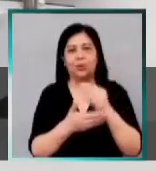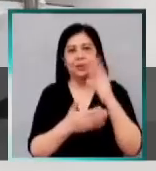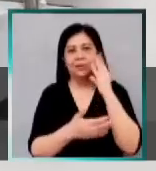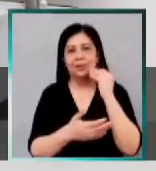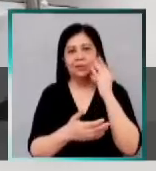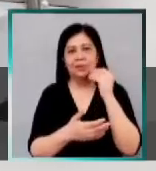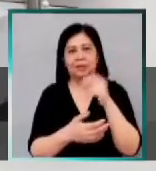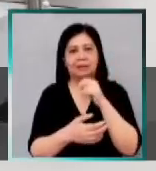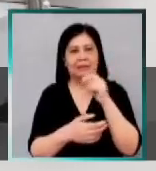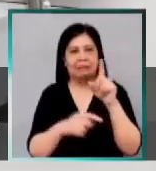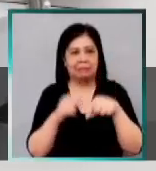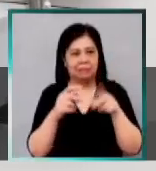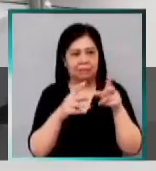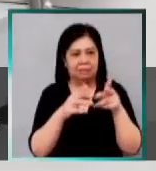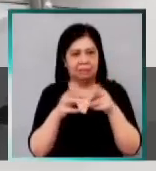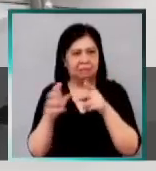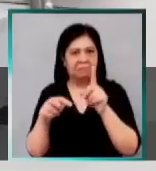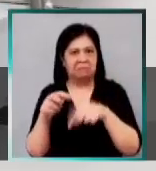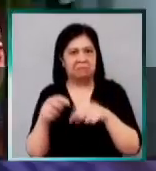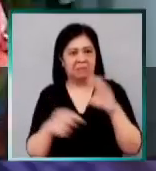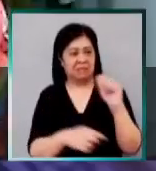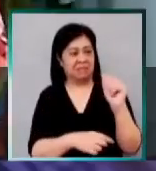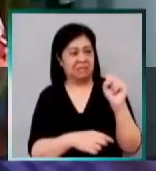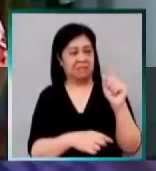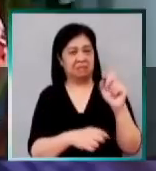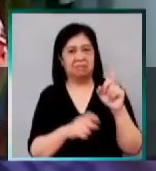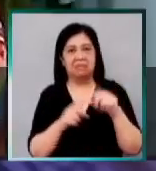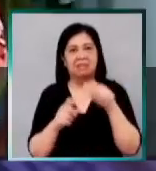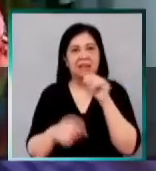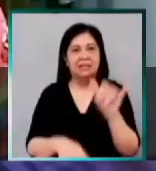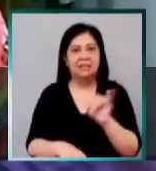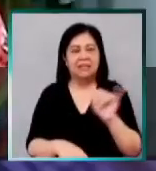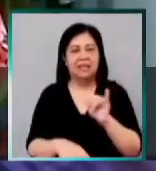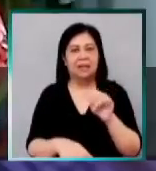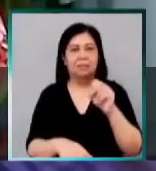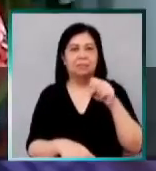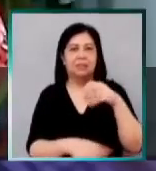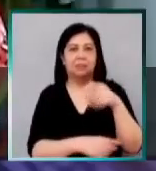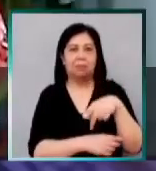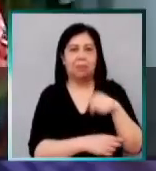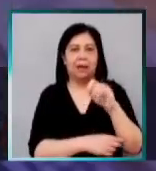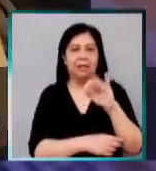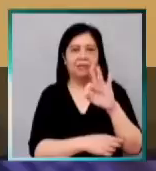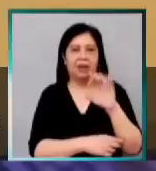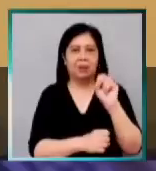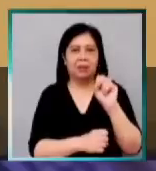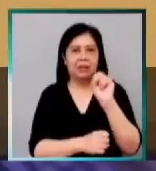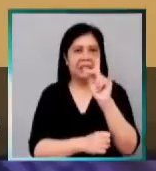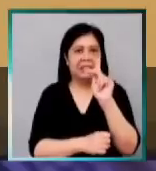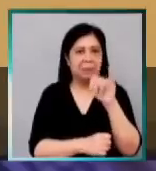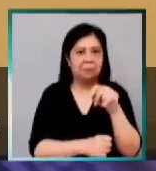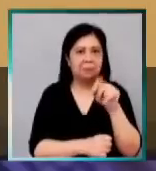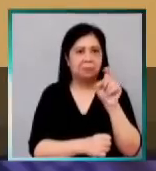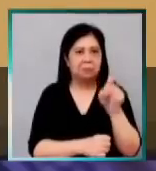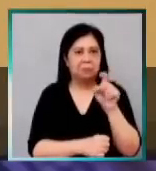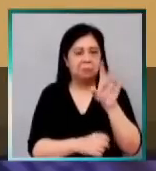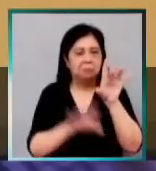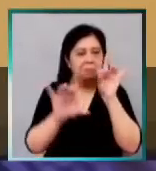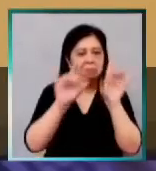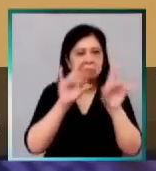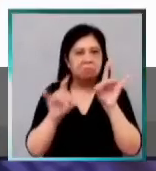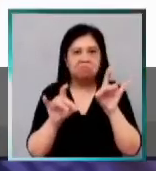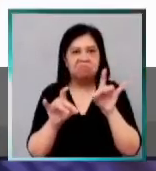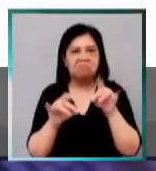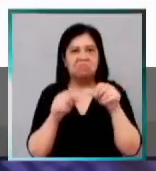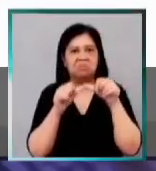putul-putulin. Kasi yung cassette tapes nga, hindi siya yung parang sa Spotify lang na masiskip-skip mo lang or like pipili ka lang ng track, papakinggan mo talaga yung buong